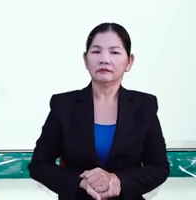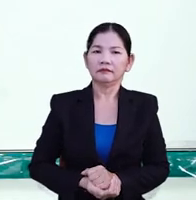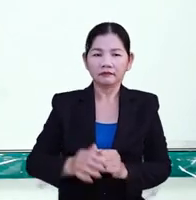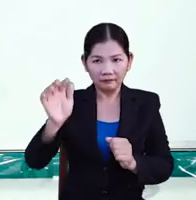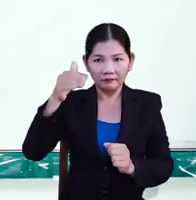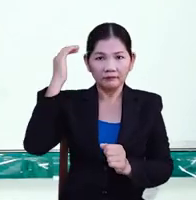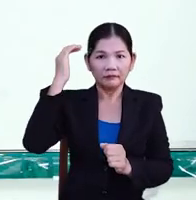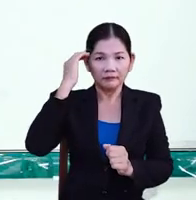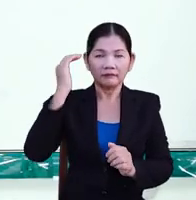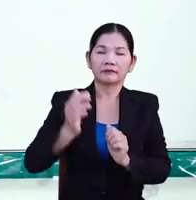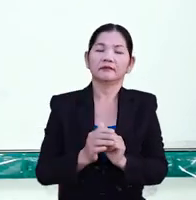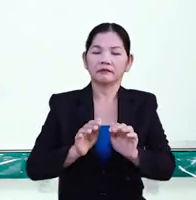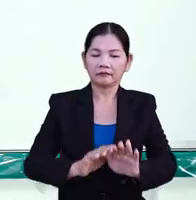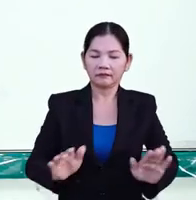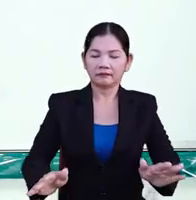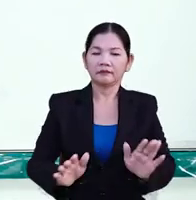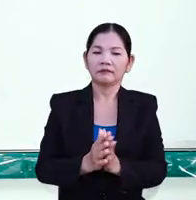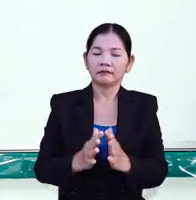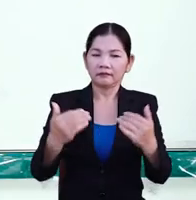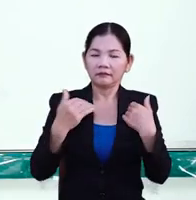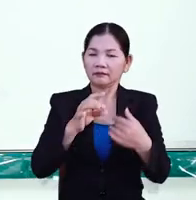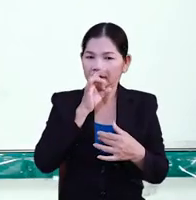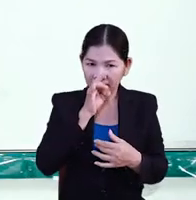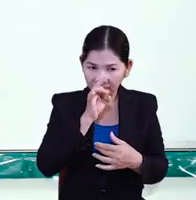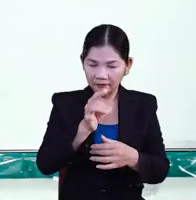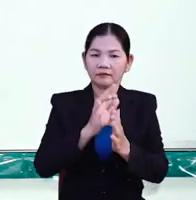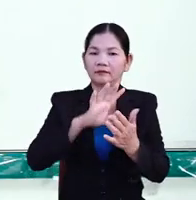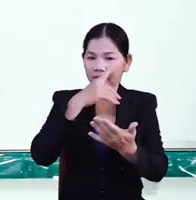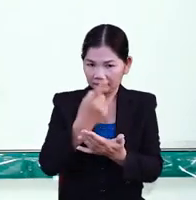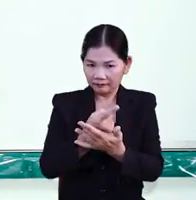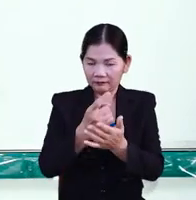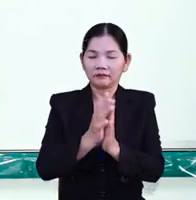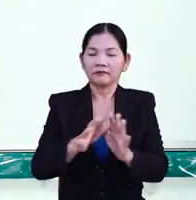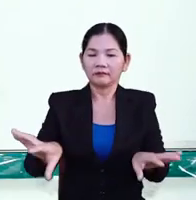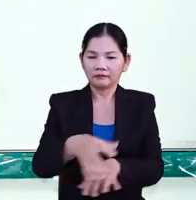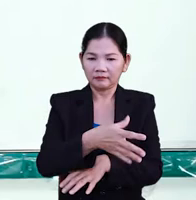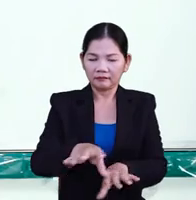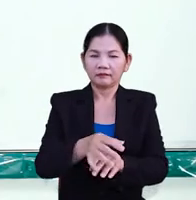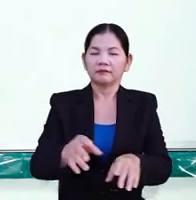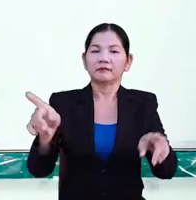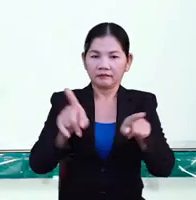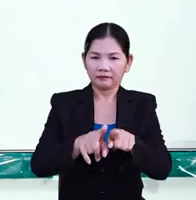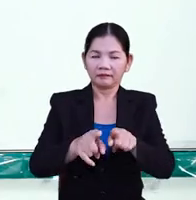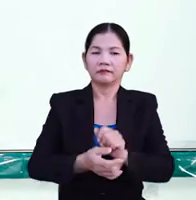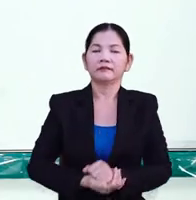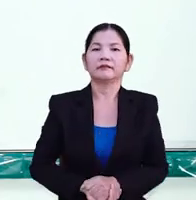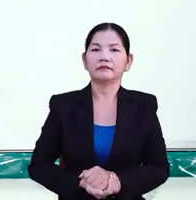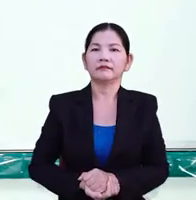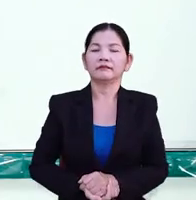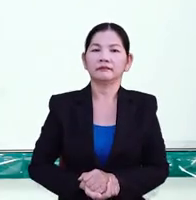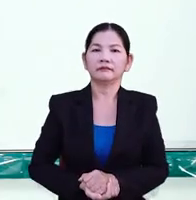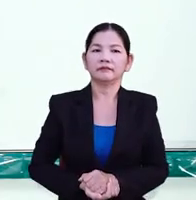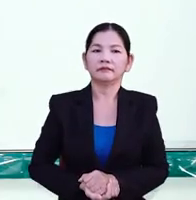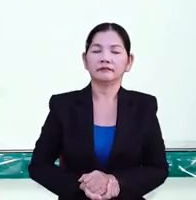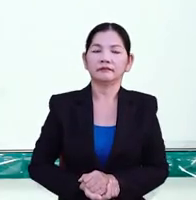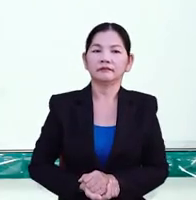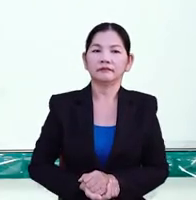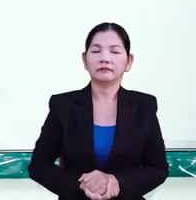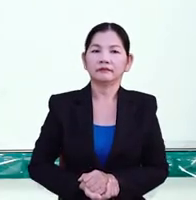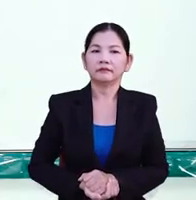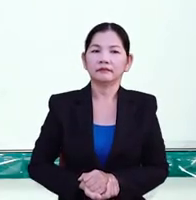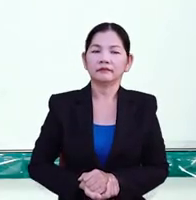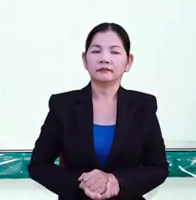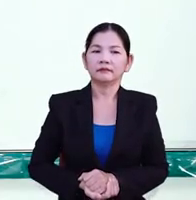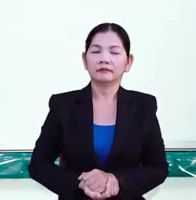ឃឹមថាកូនកូនទាំងអស់គ្នាប្រកបជាចូលរួមធ្វើសកម្មភាពជាមួយអ្នកគ្រូណាចា